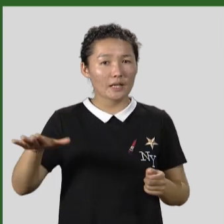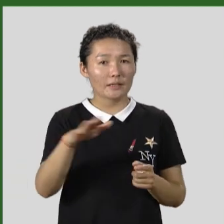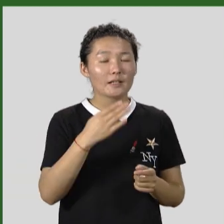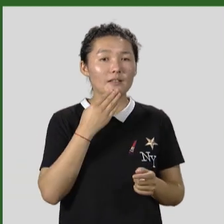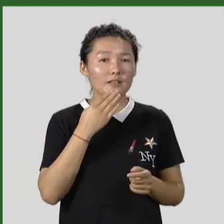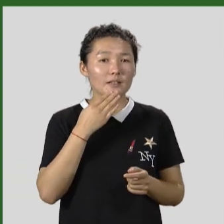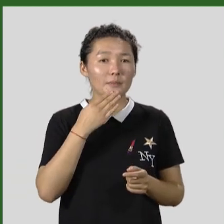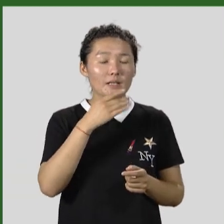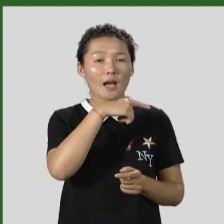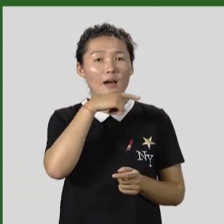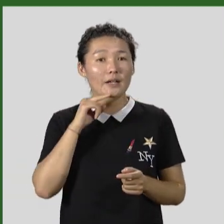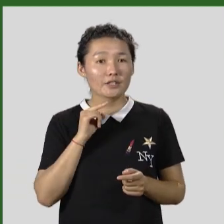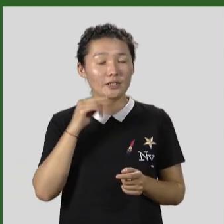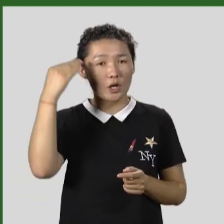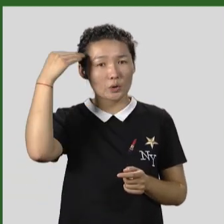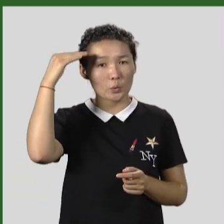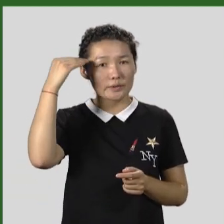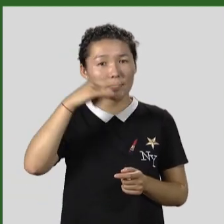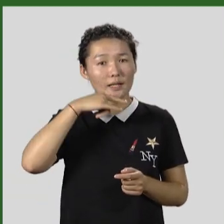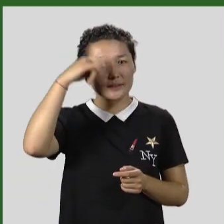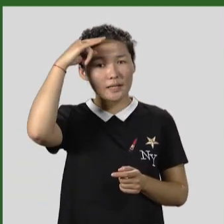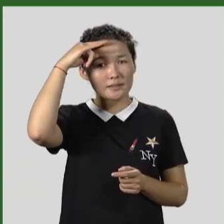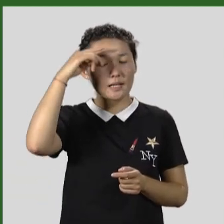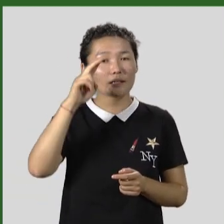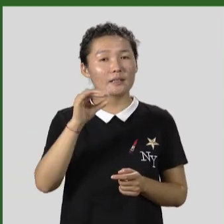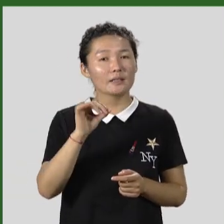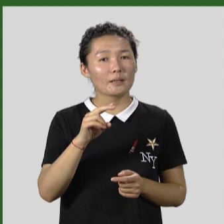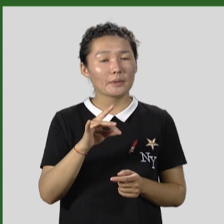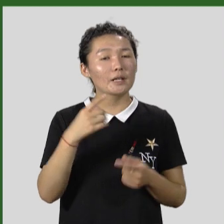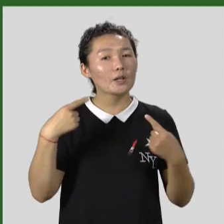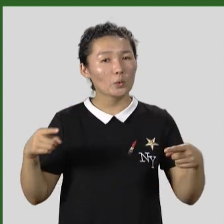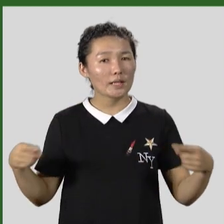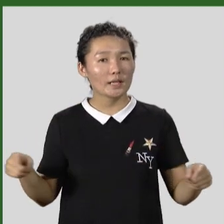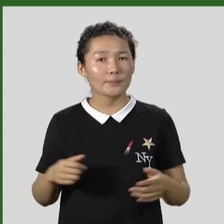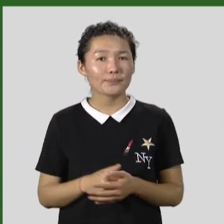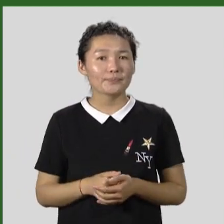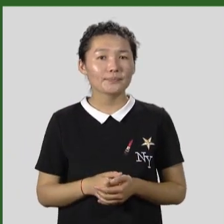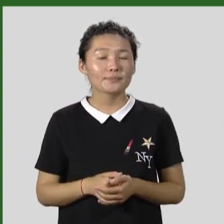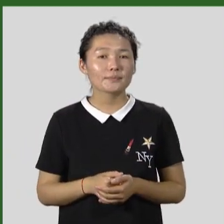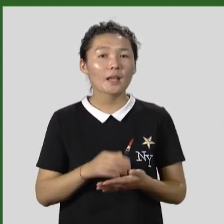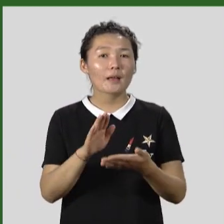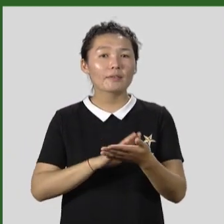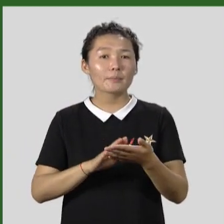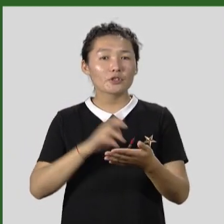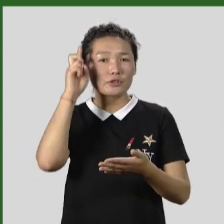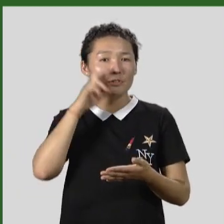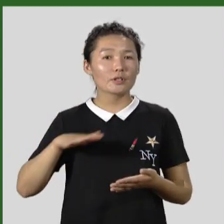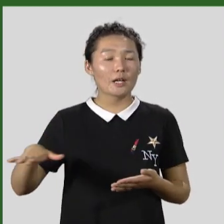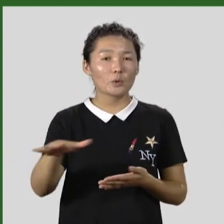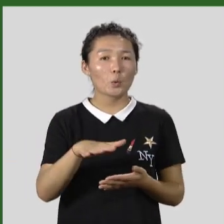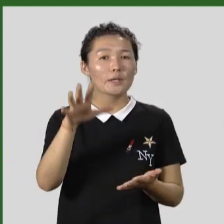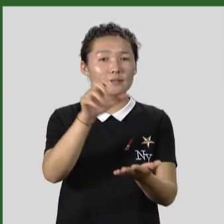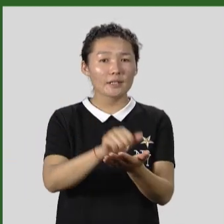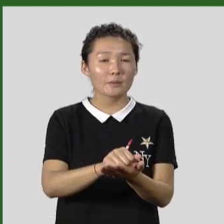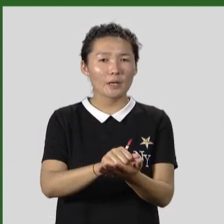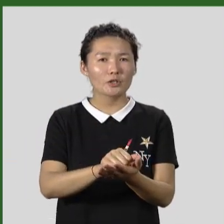Египет, Россия, Турция, Казахстан, Кипр и другие. Напишите страну,